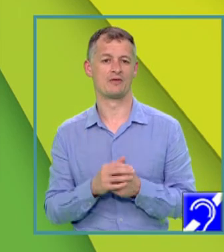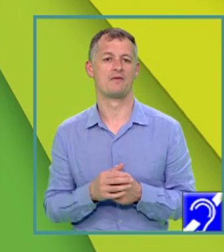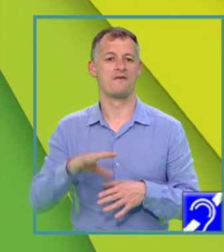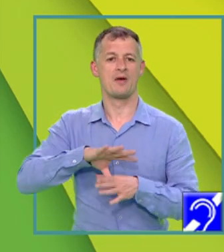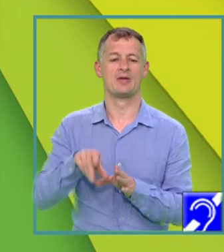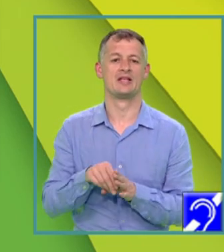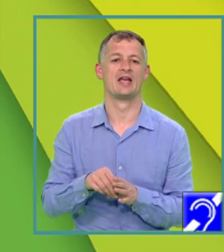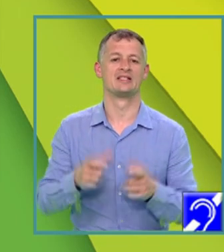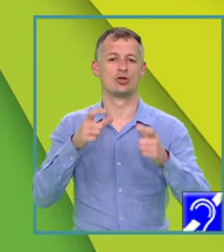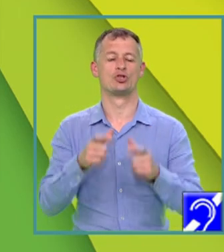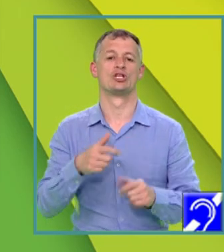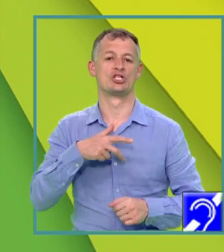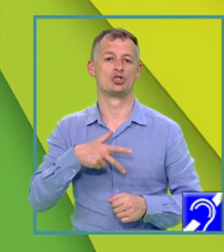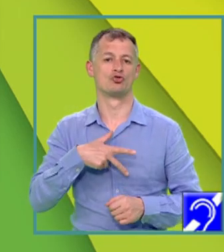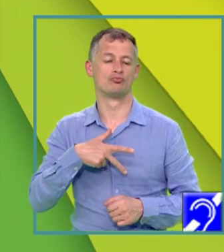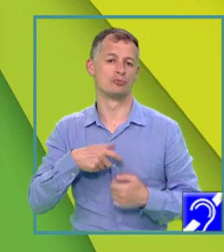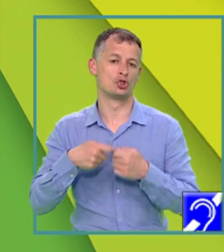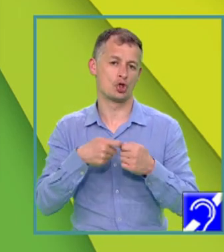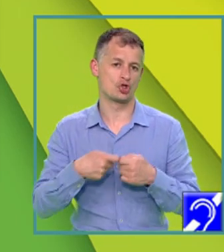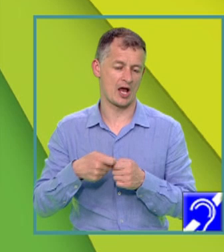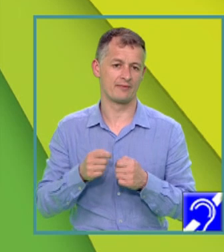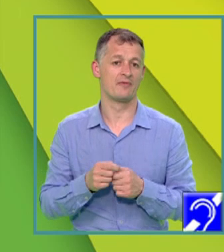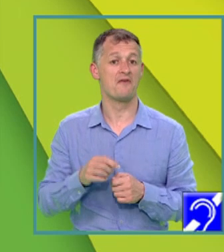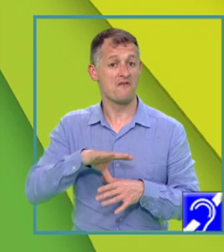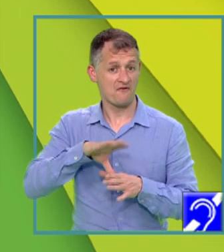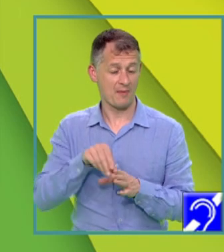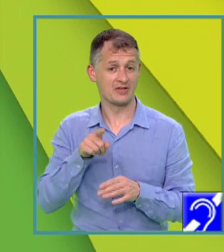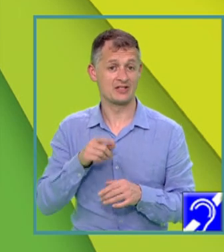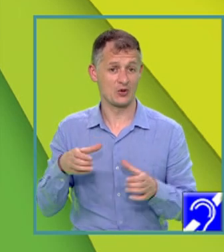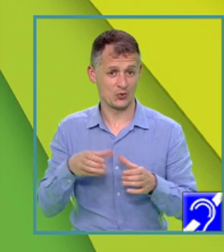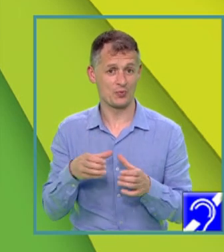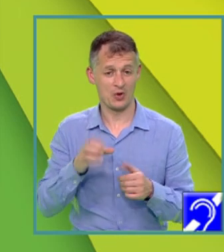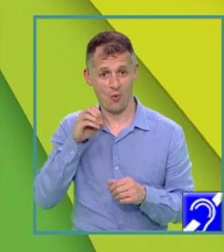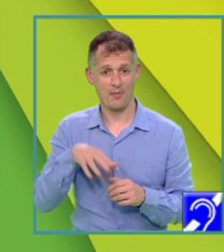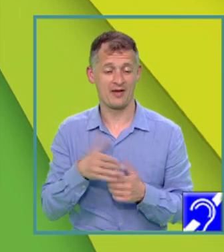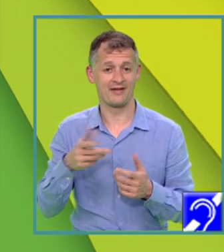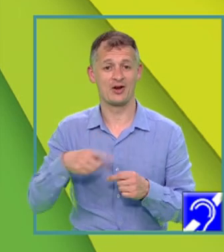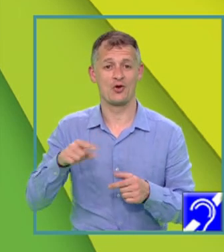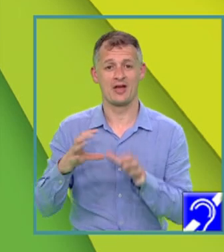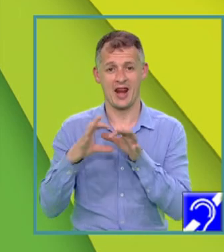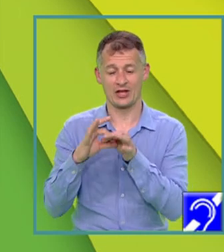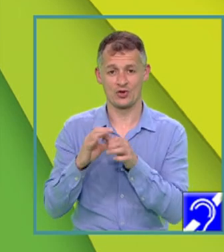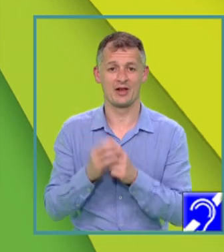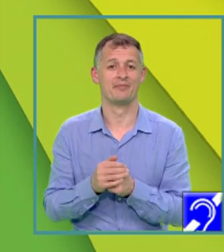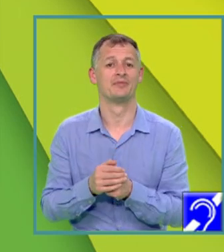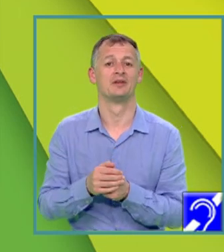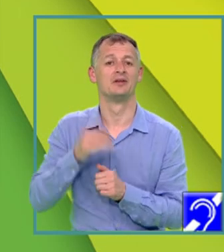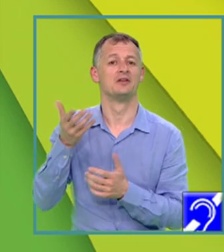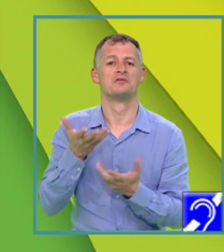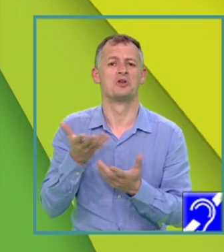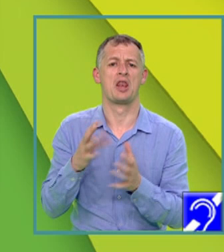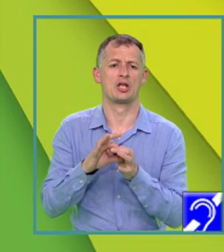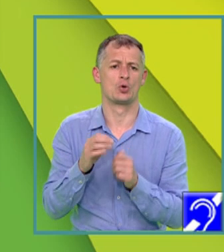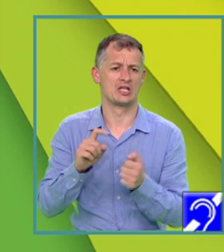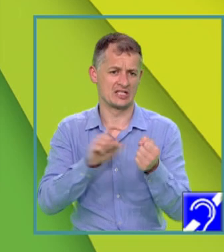socială. De ce? Familia este acel grup de oameni în baza cărora noi relaționăm datorită a ce? Unor legături de